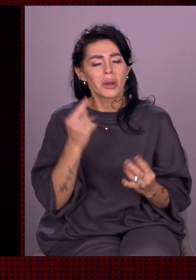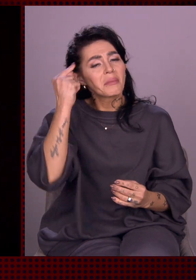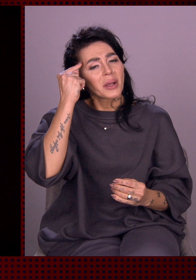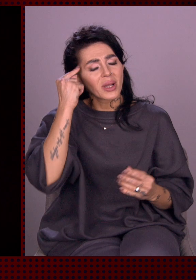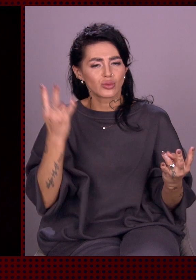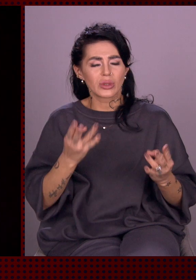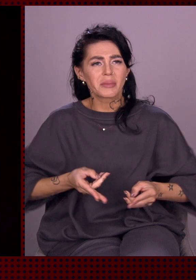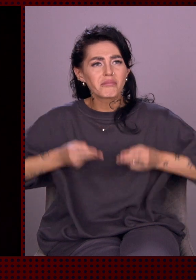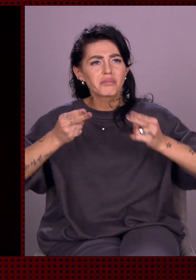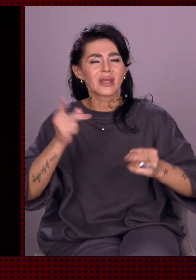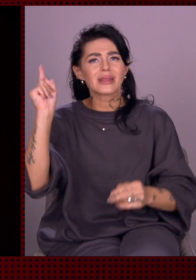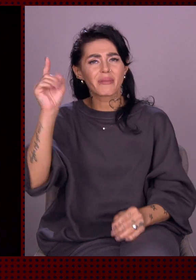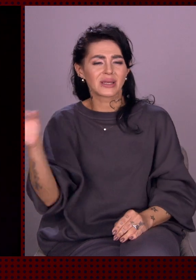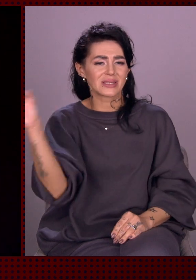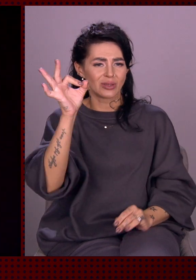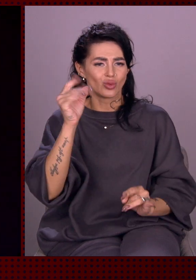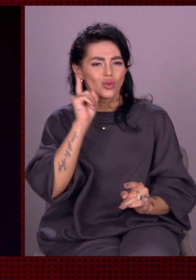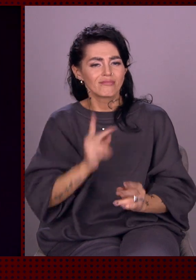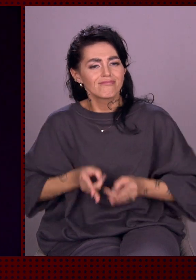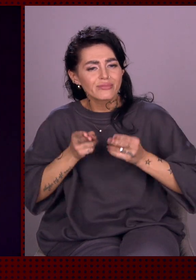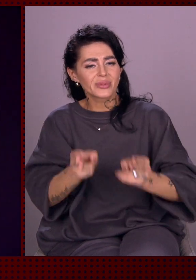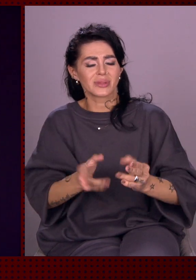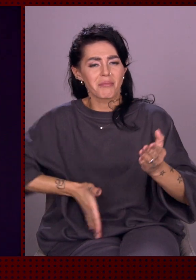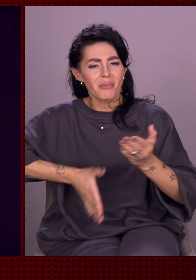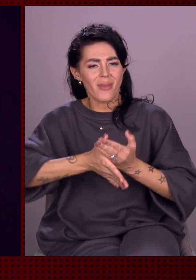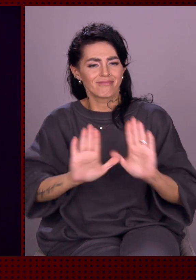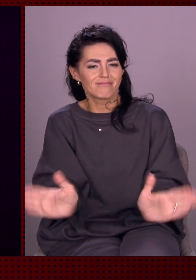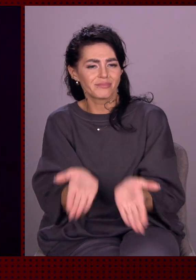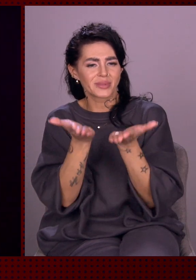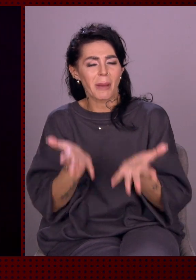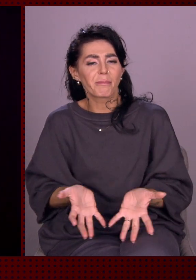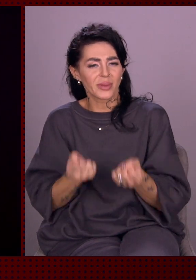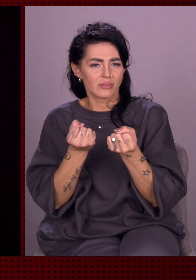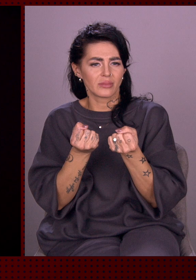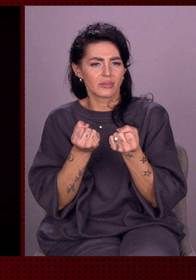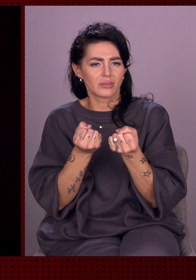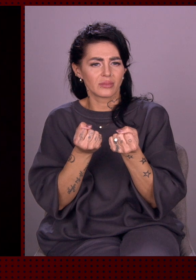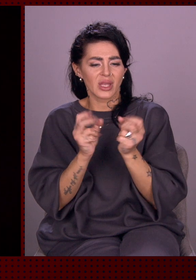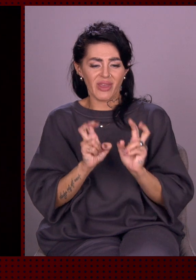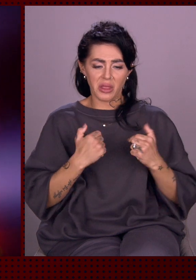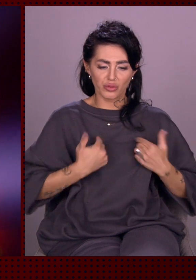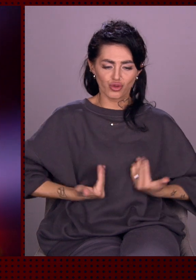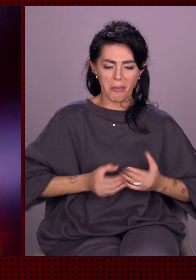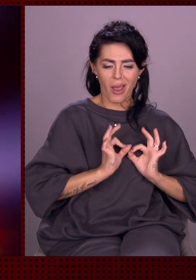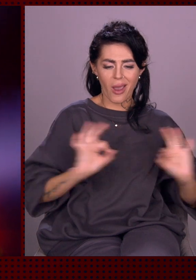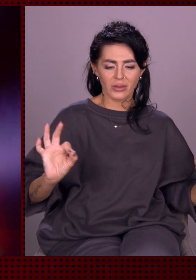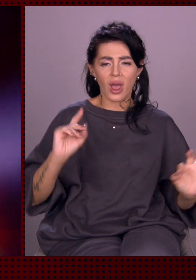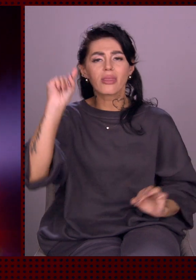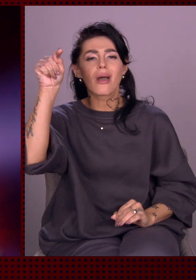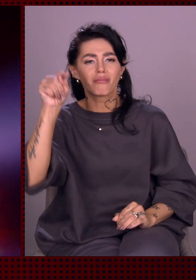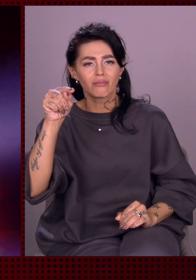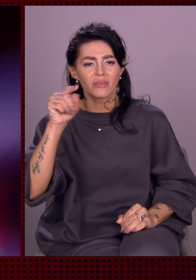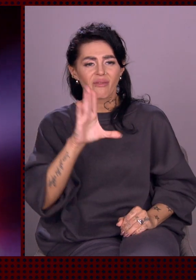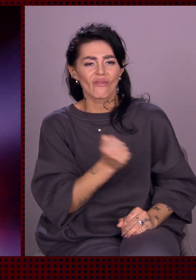Я це кожному рекомендую, тому що коли ти їдеш туди, ти розумієш, що в тебе життя прекрасне, в тебе все є. Ти